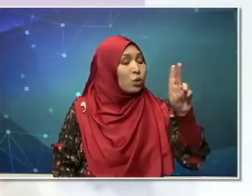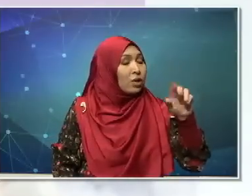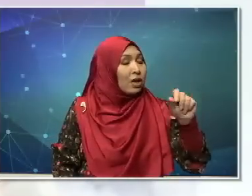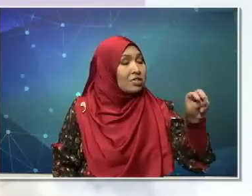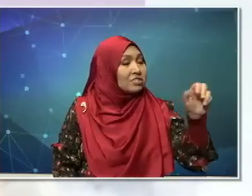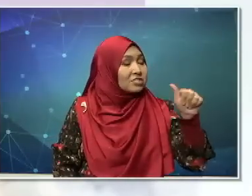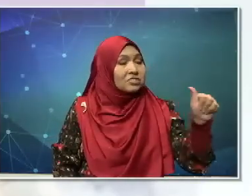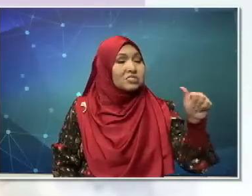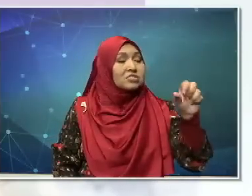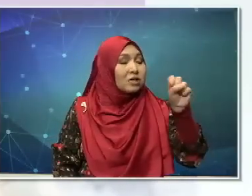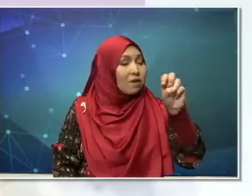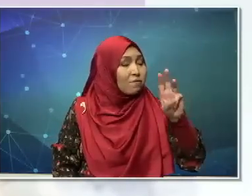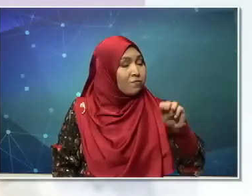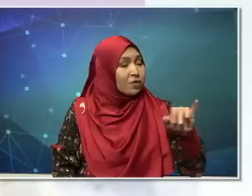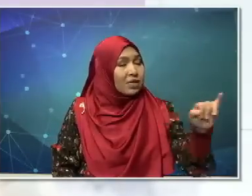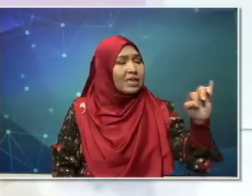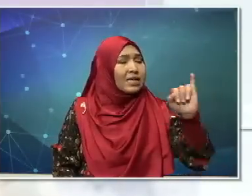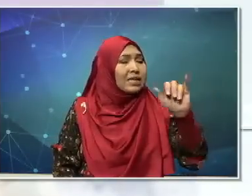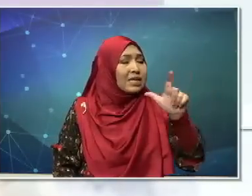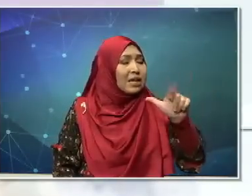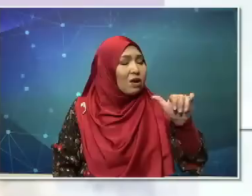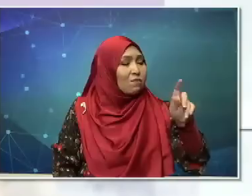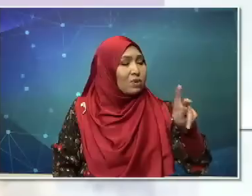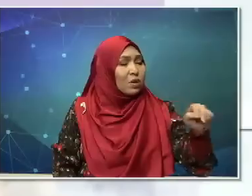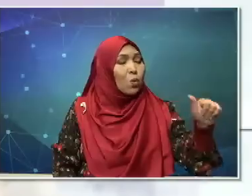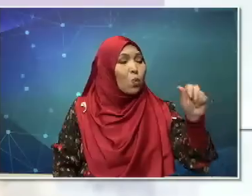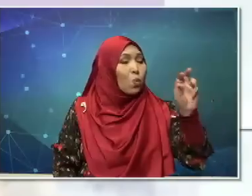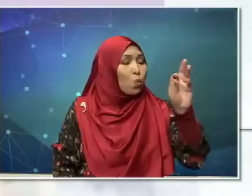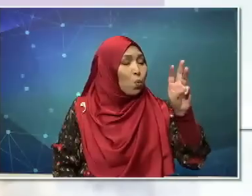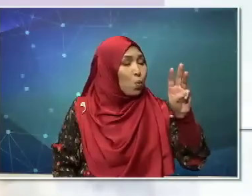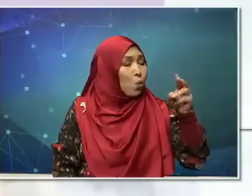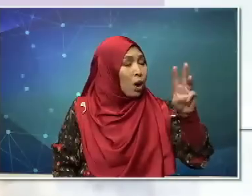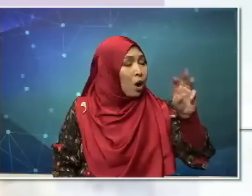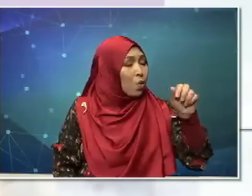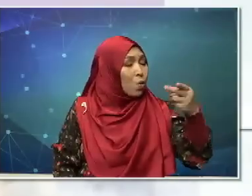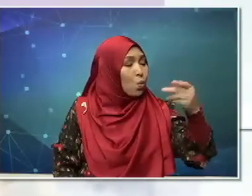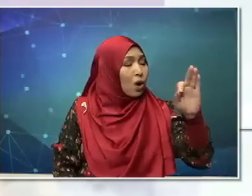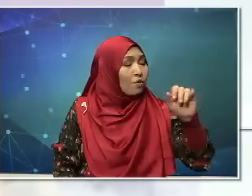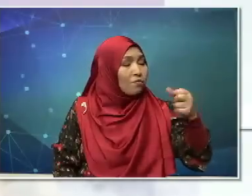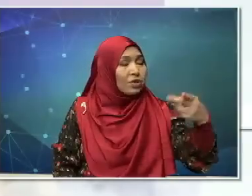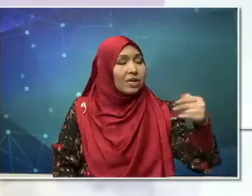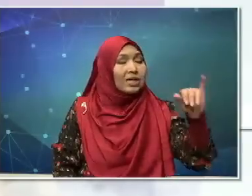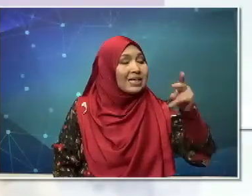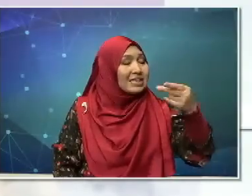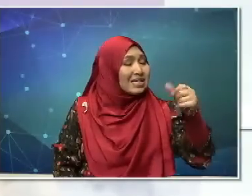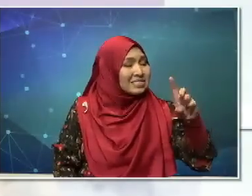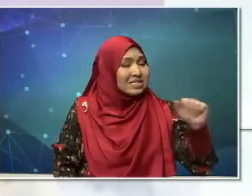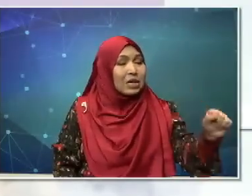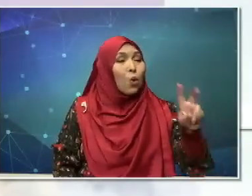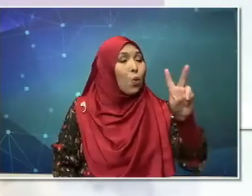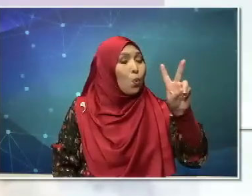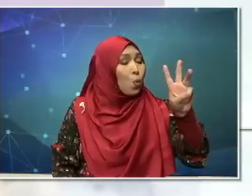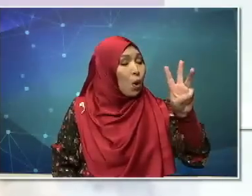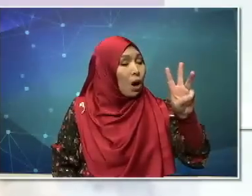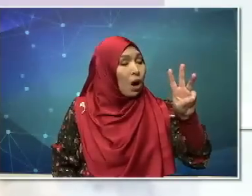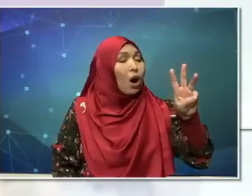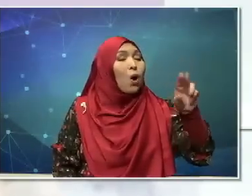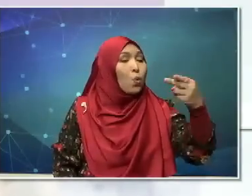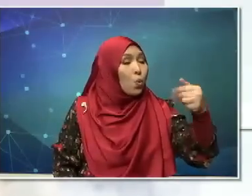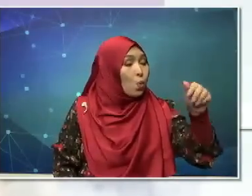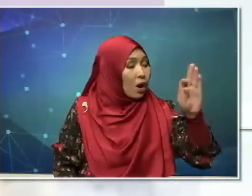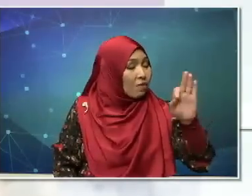soufeel hilyati weevil reform Wow filch